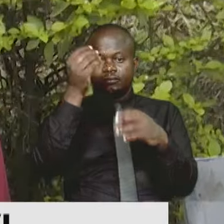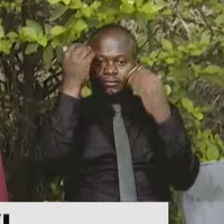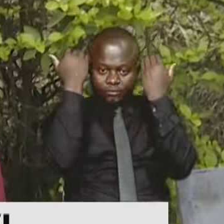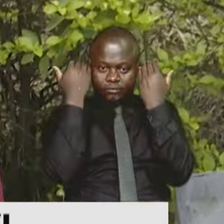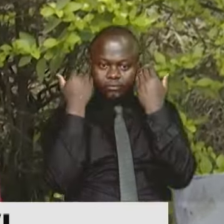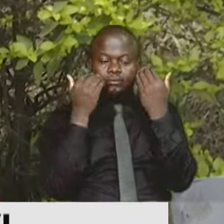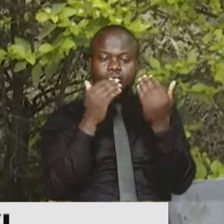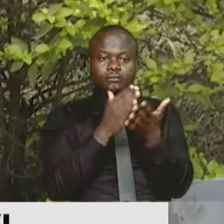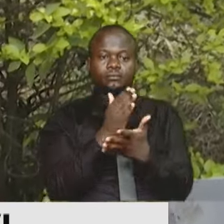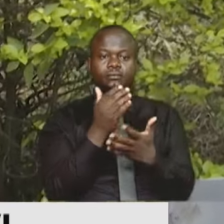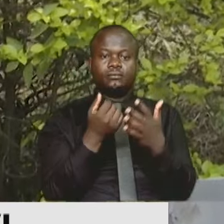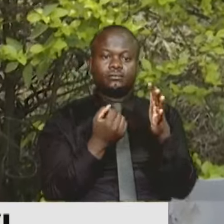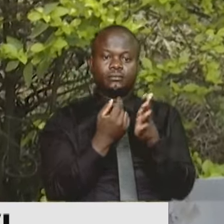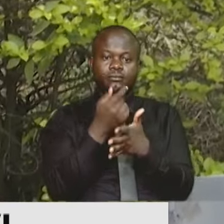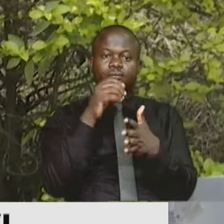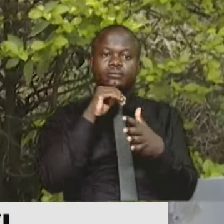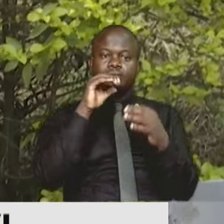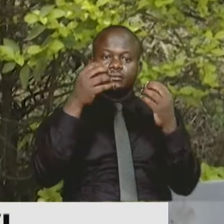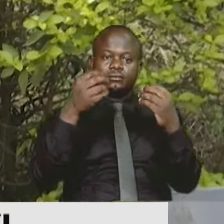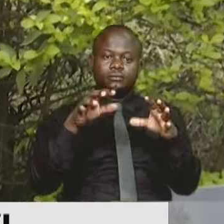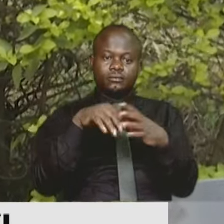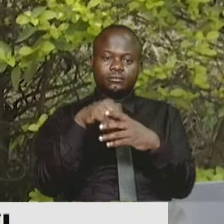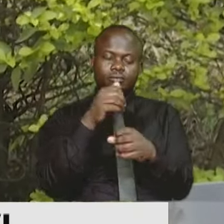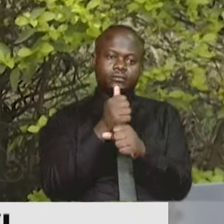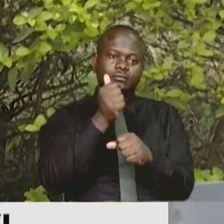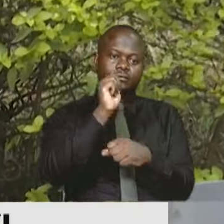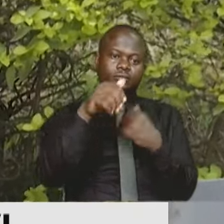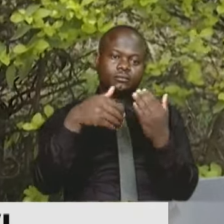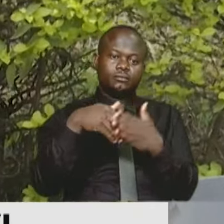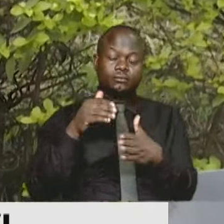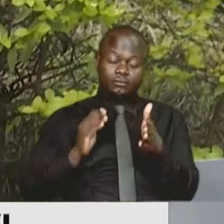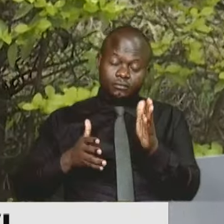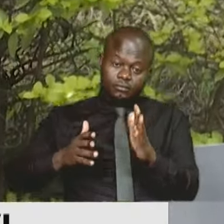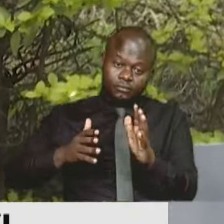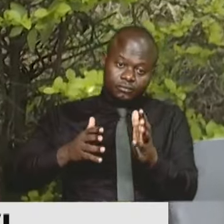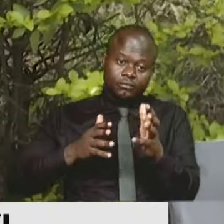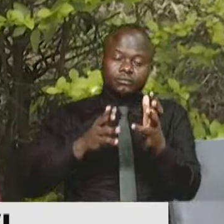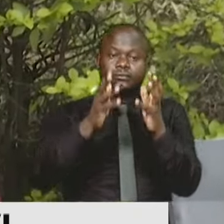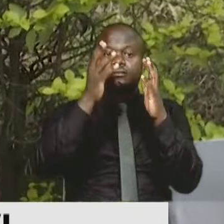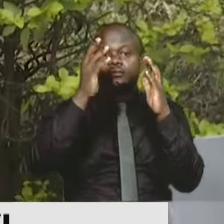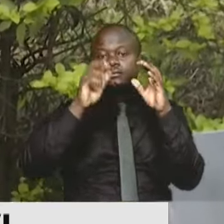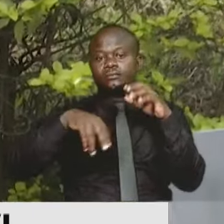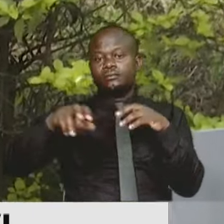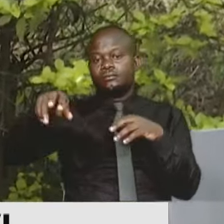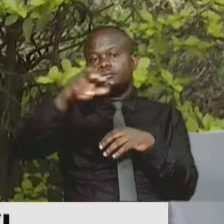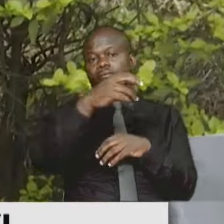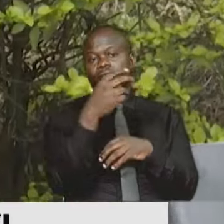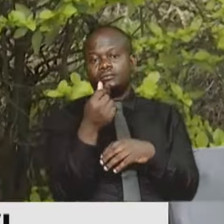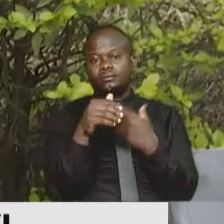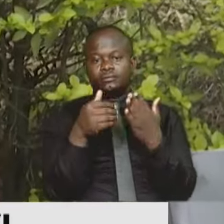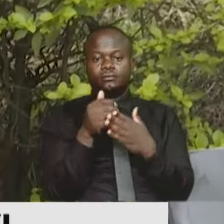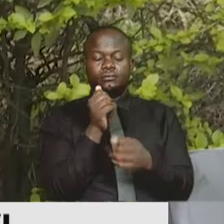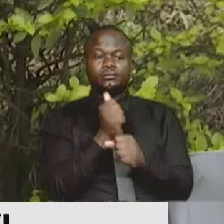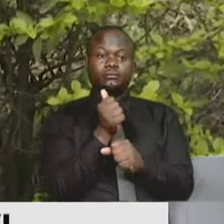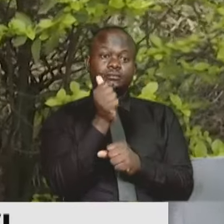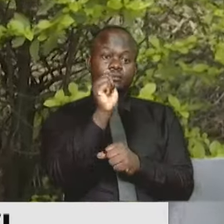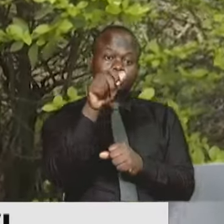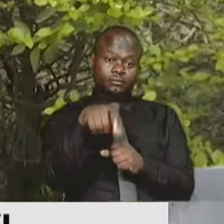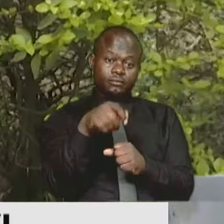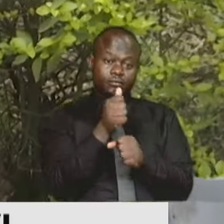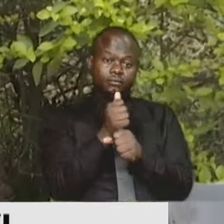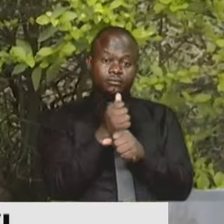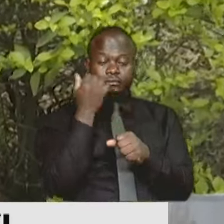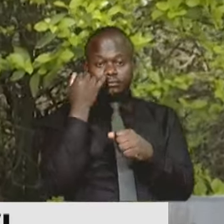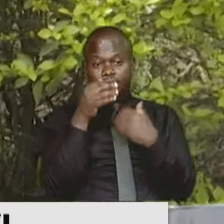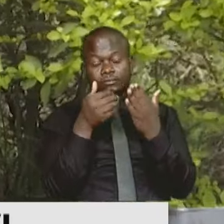nyine umuntu adatakaza akazi ke yirirwa yirukanka asiragira amafaranga umurimo wagakoze,